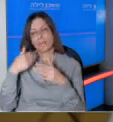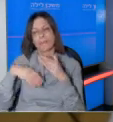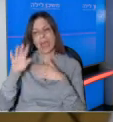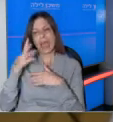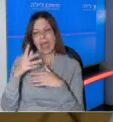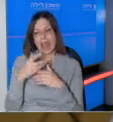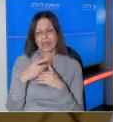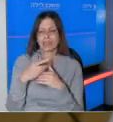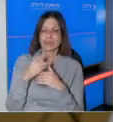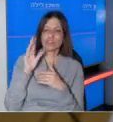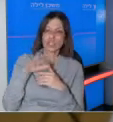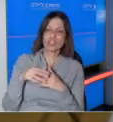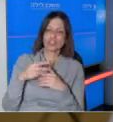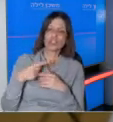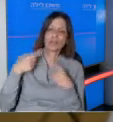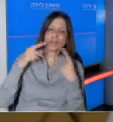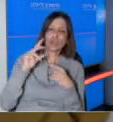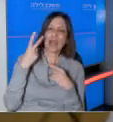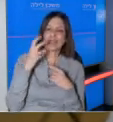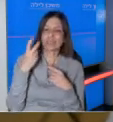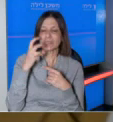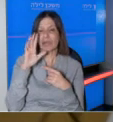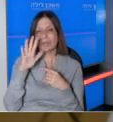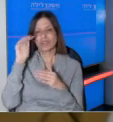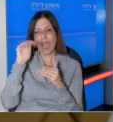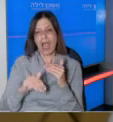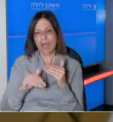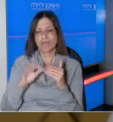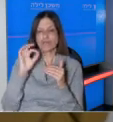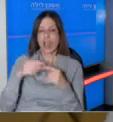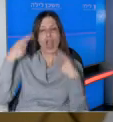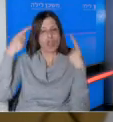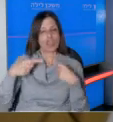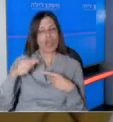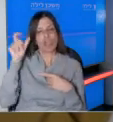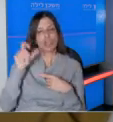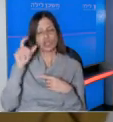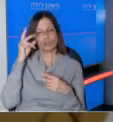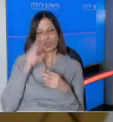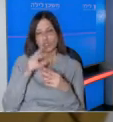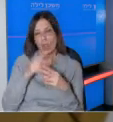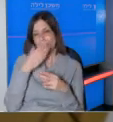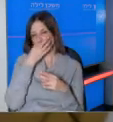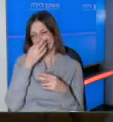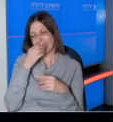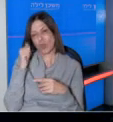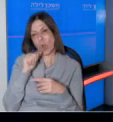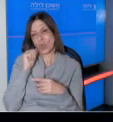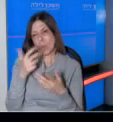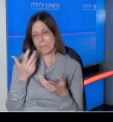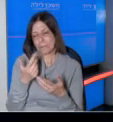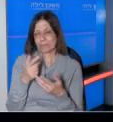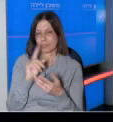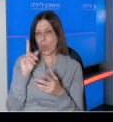יש ימים בשיא השפעת של 20,000-25,000 חולי שפעת חדשים כל יום, זה לא משהו שמפרסמים אותו. כן, פרופסור מבורך,